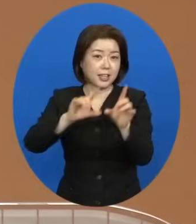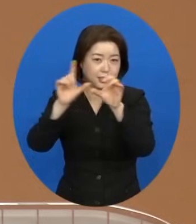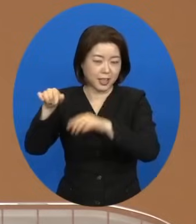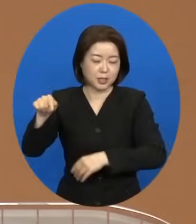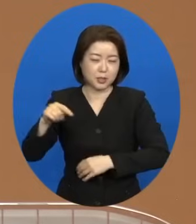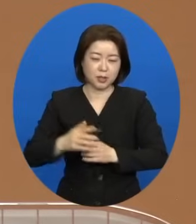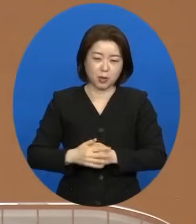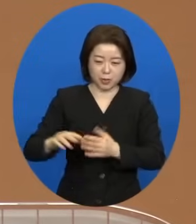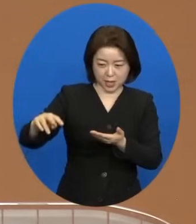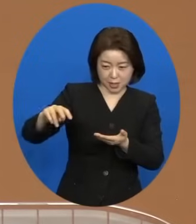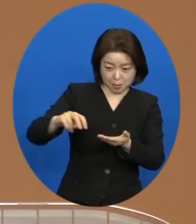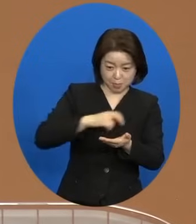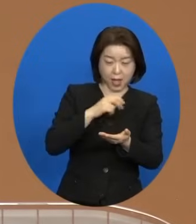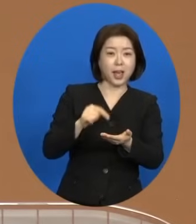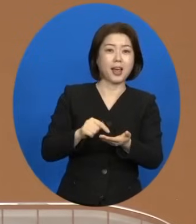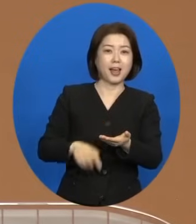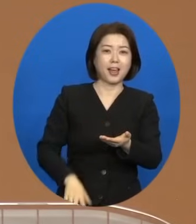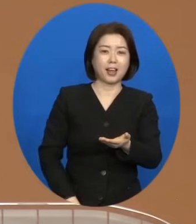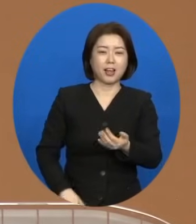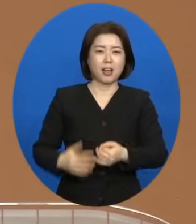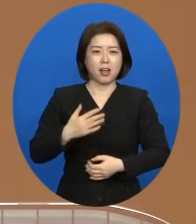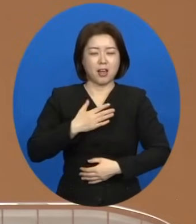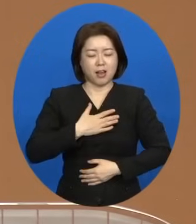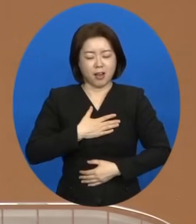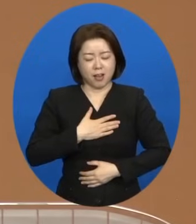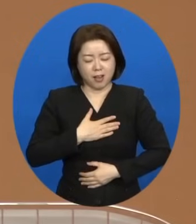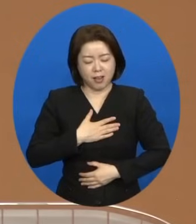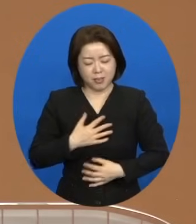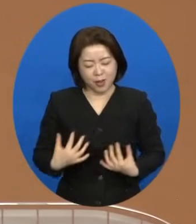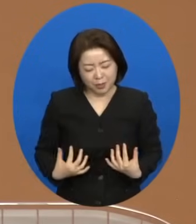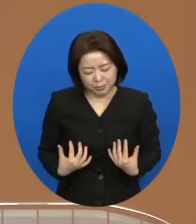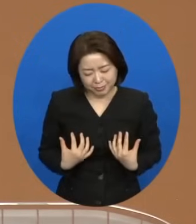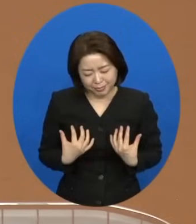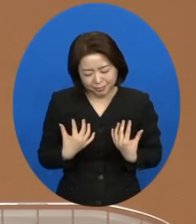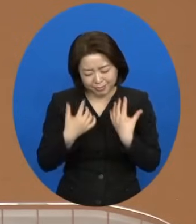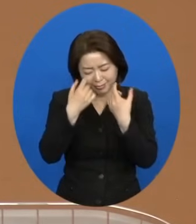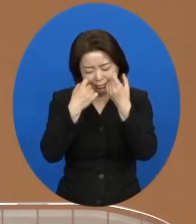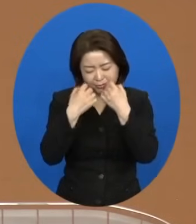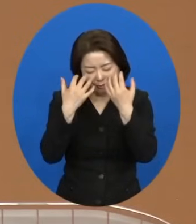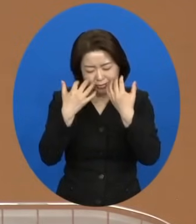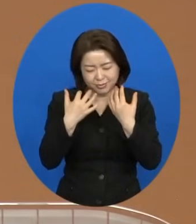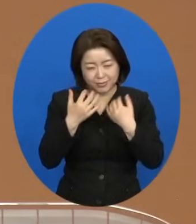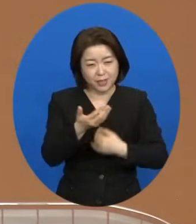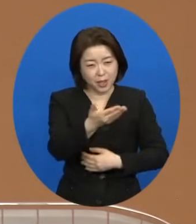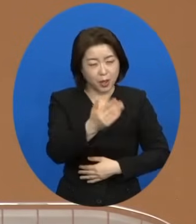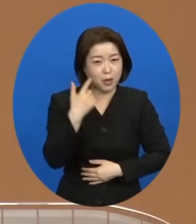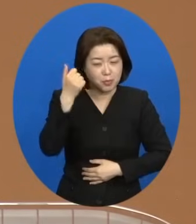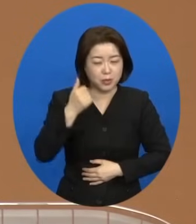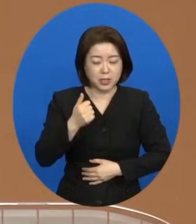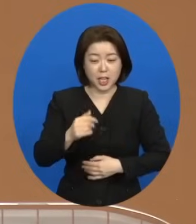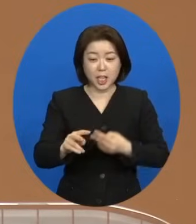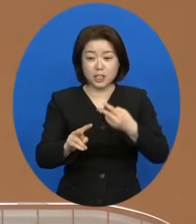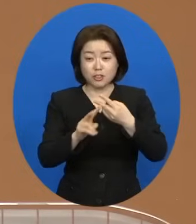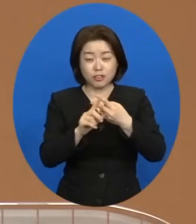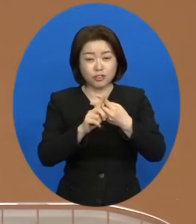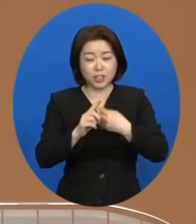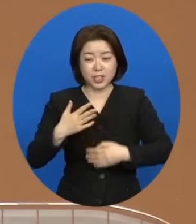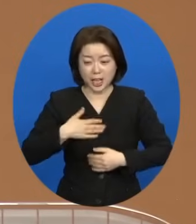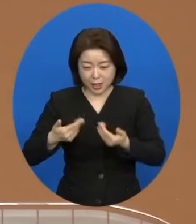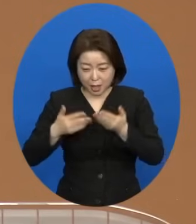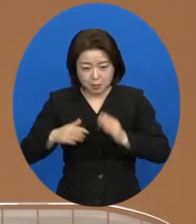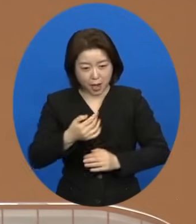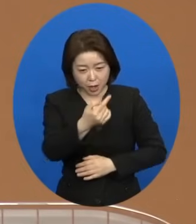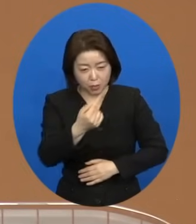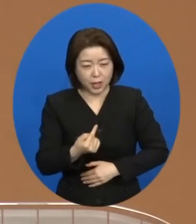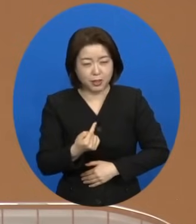메시지를 보내신 거예요 가슴에서 왜 이리 눈물이 나는지 목사님이 중일 때 우리반에 있을 때 목사님의